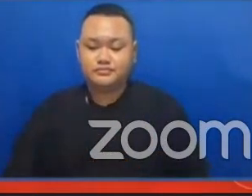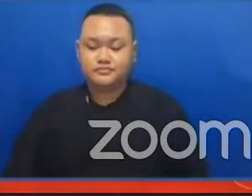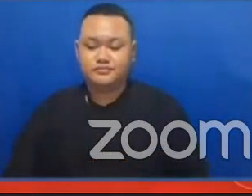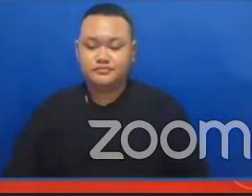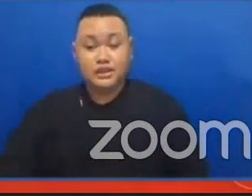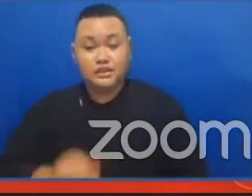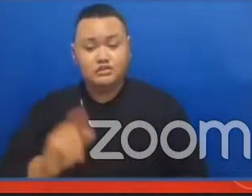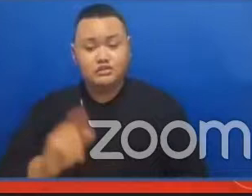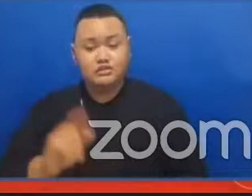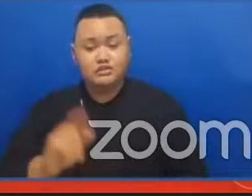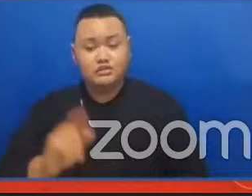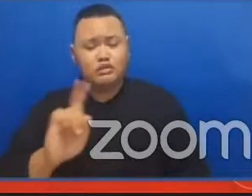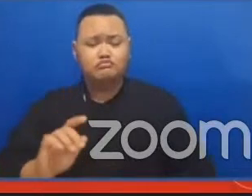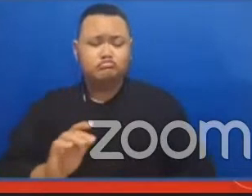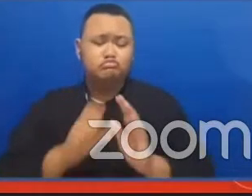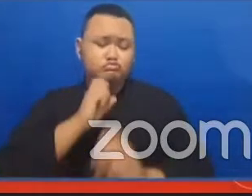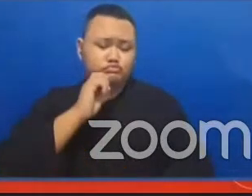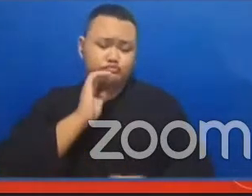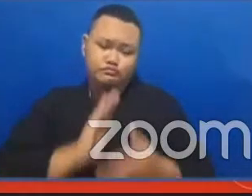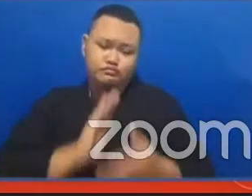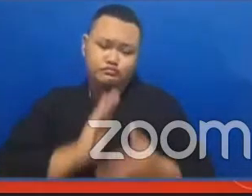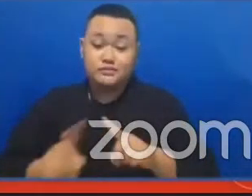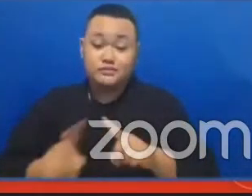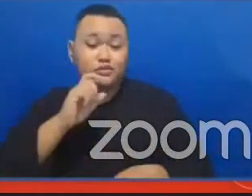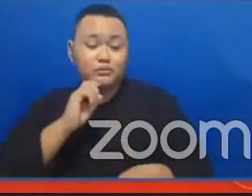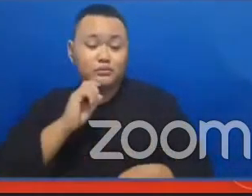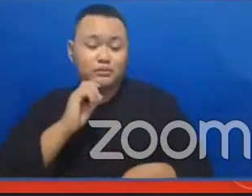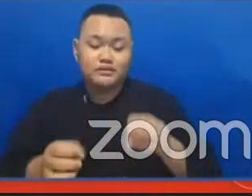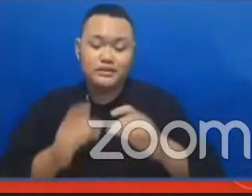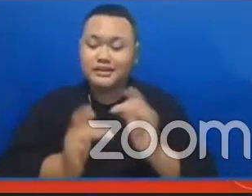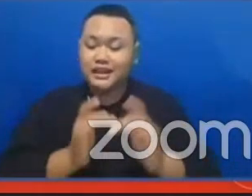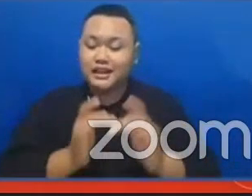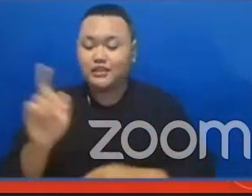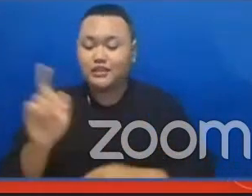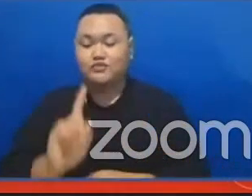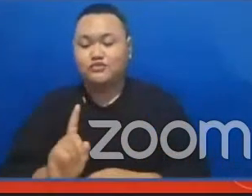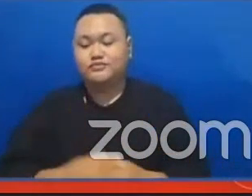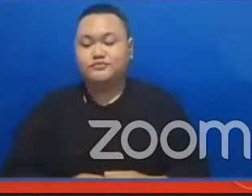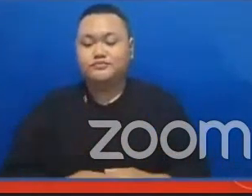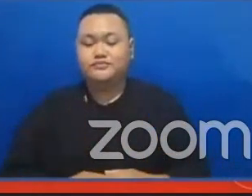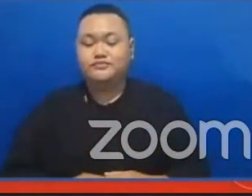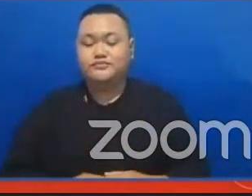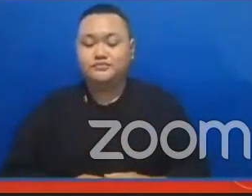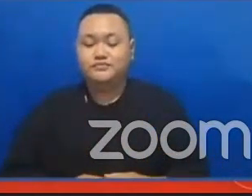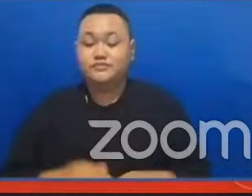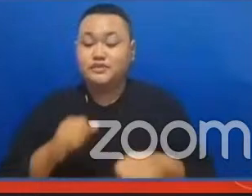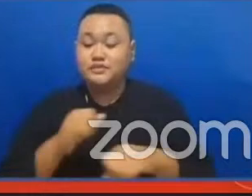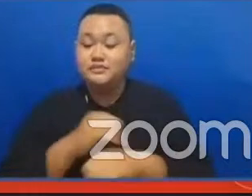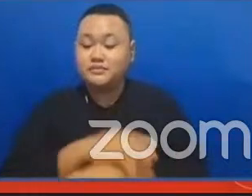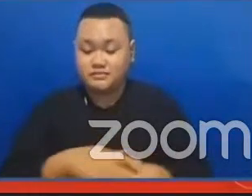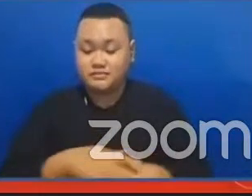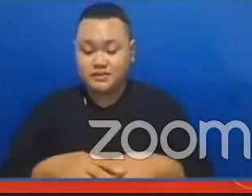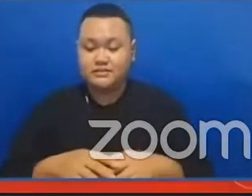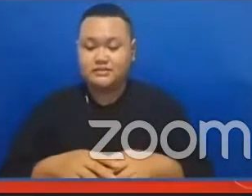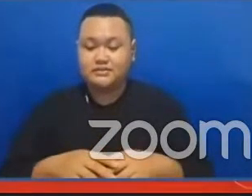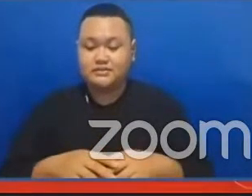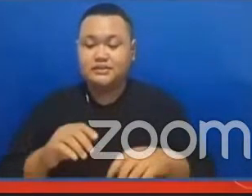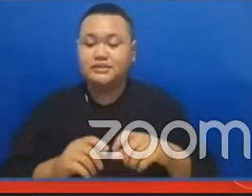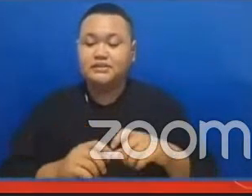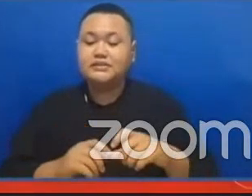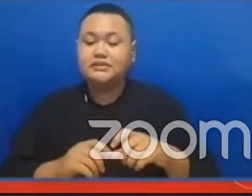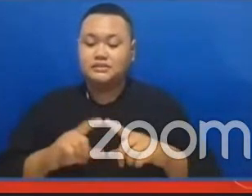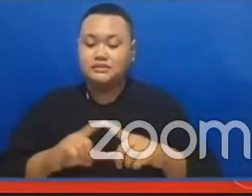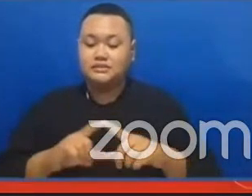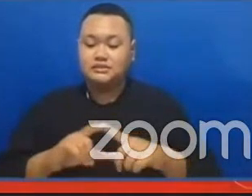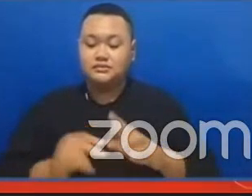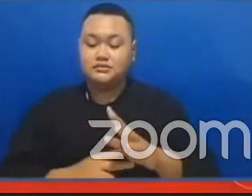dicoba gitu. Mungkin nanti Pak Herudin dapat menambahkan ya. Kemudian eksperimen sen merupakan aktivitas yang menarik perhatian